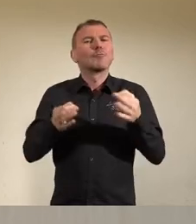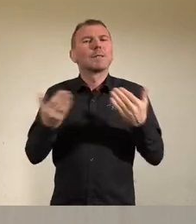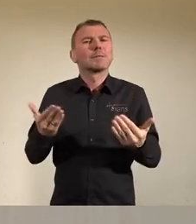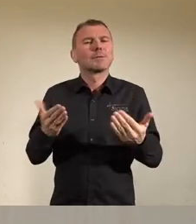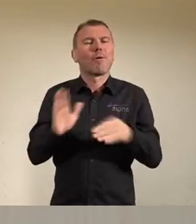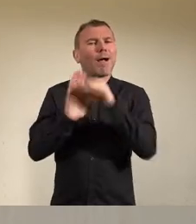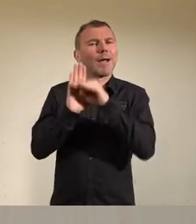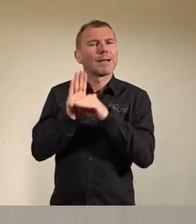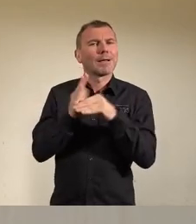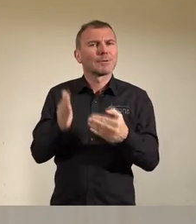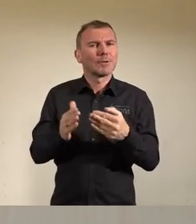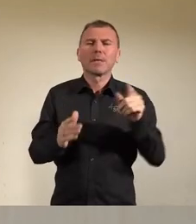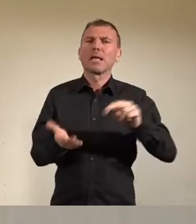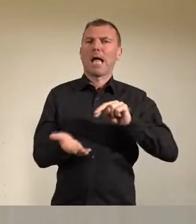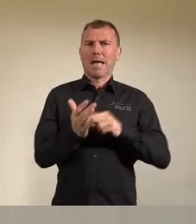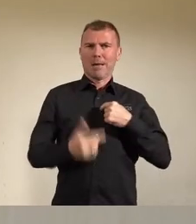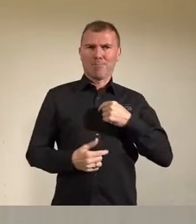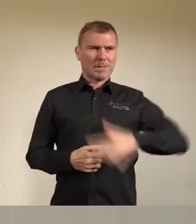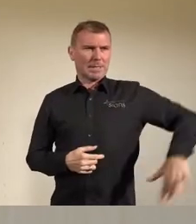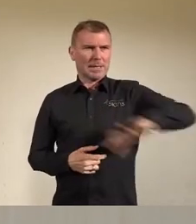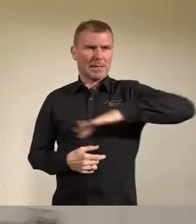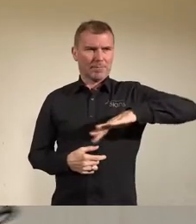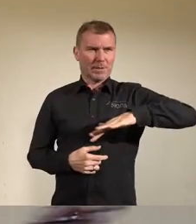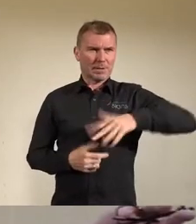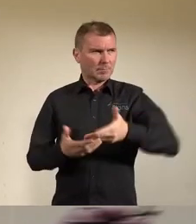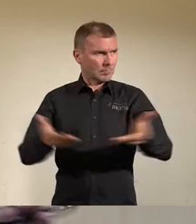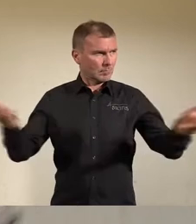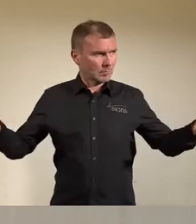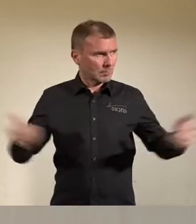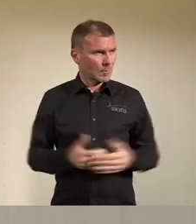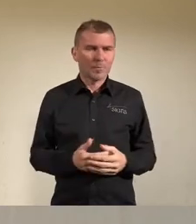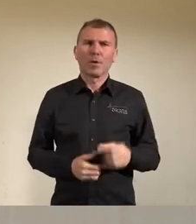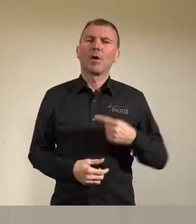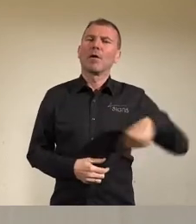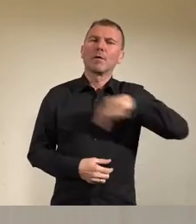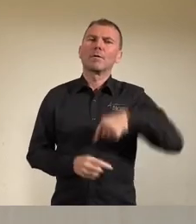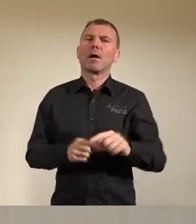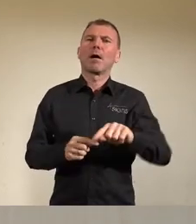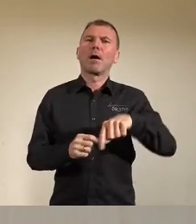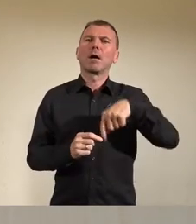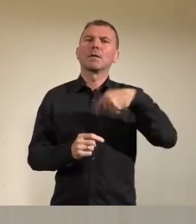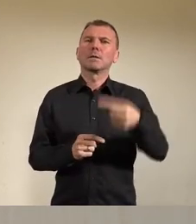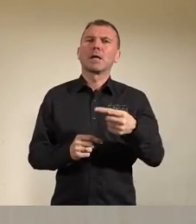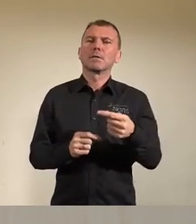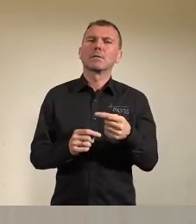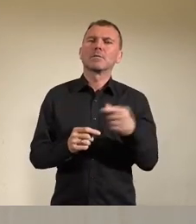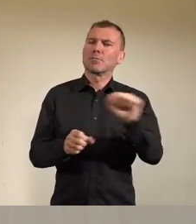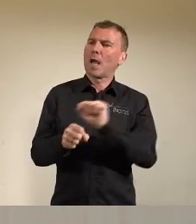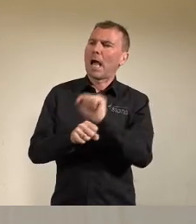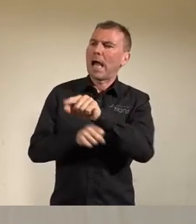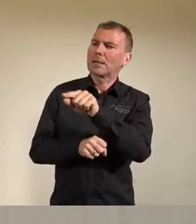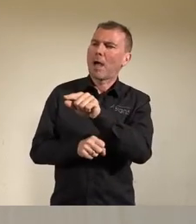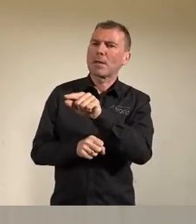Regeln sind so, dass dann die Politik kommt, also wir, und über die Eingaben